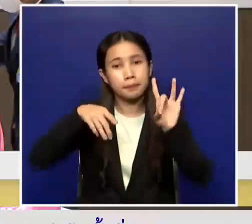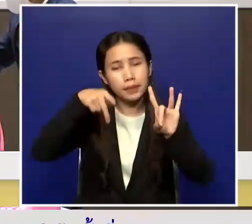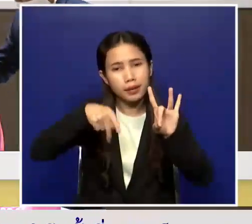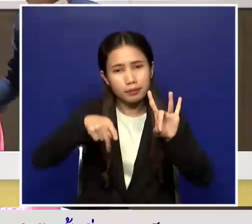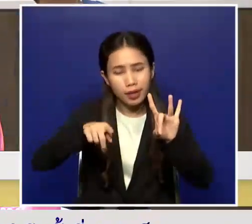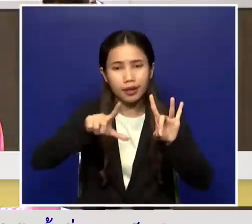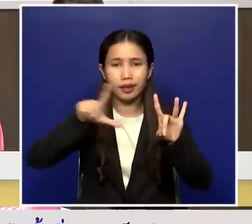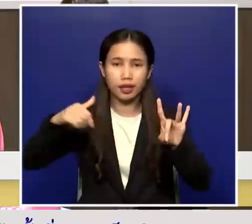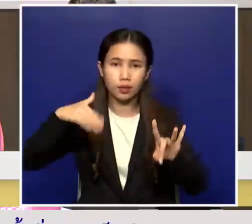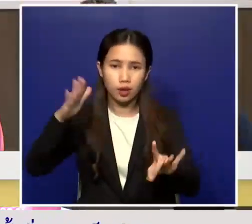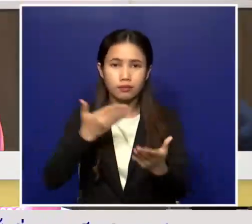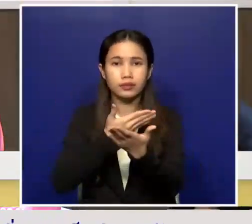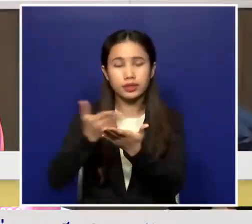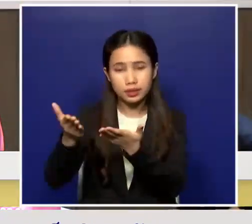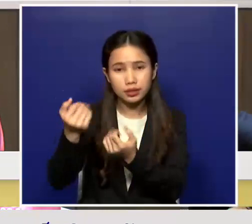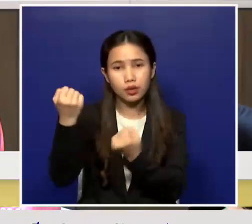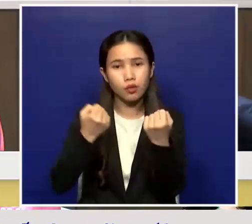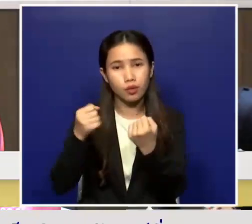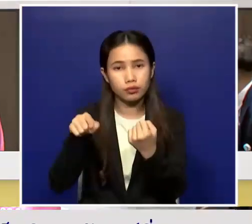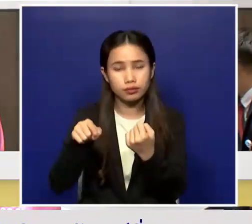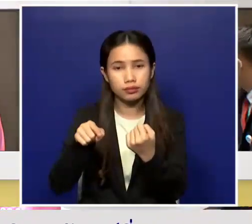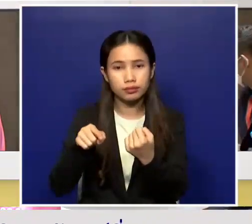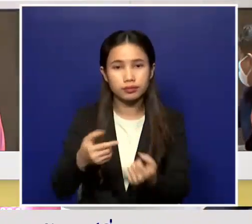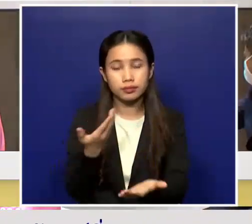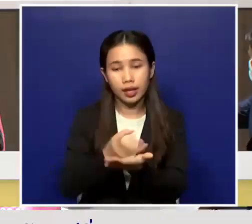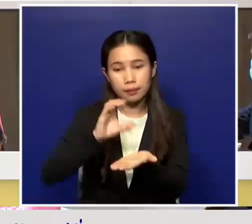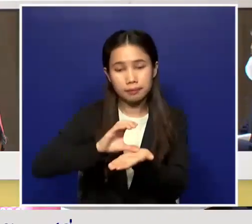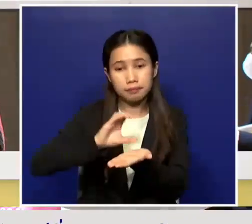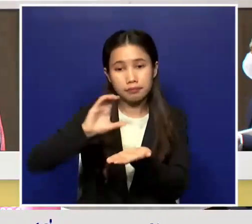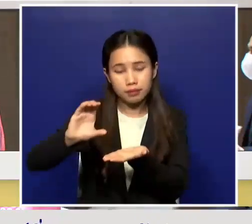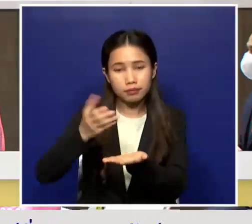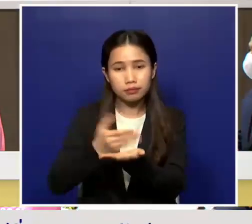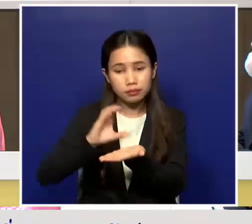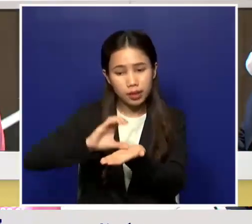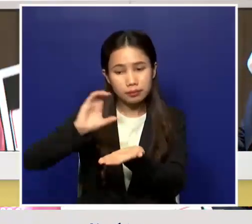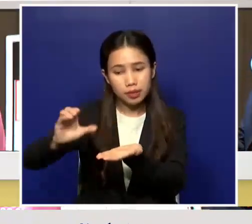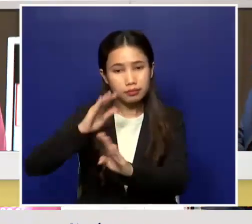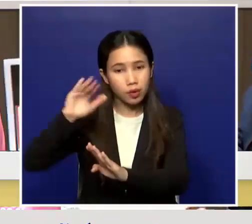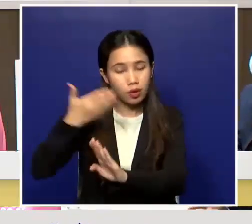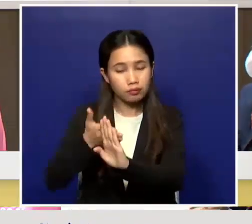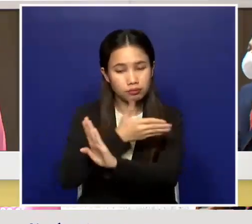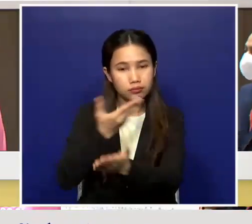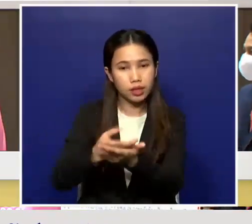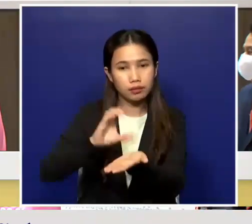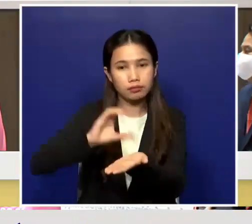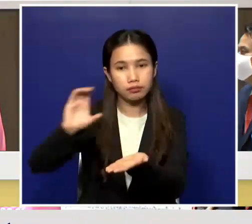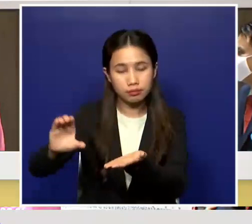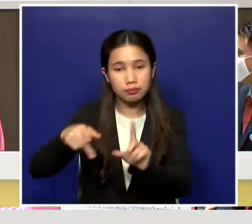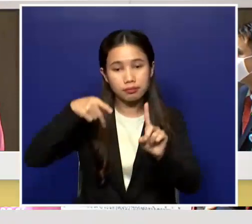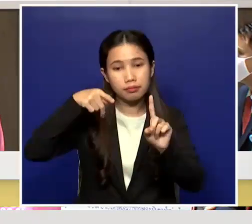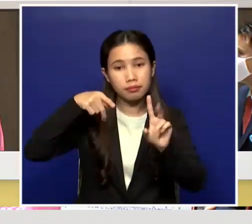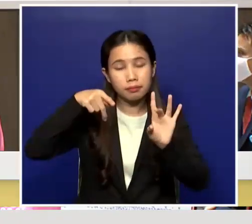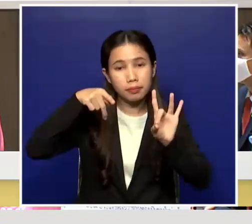ซื้อรถเชียงกงนะนี่จ่ายเงินก่อนด้วยนะครับจ่ายเงินก่อนนะครับ 8,485 ล้